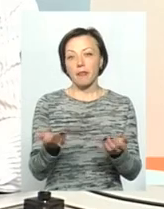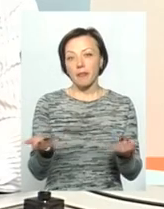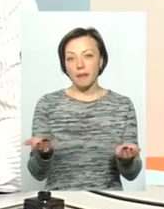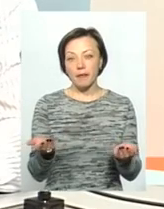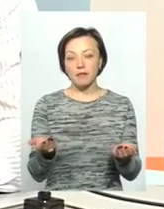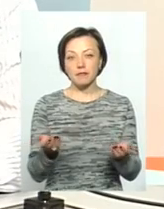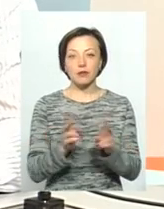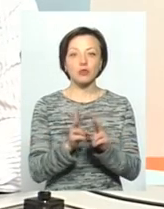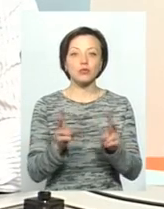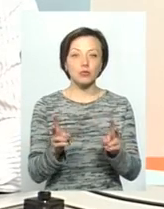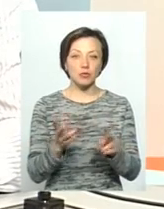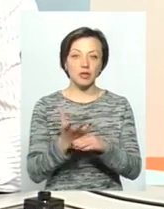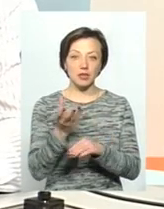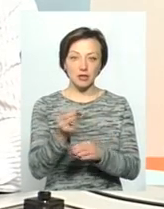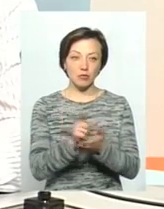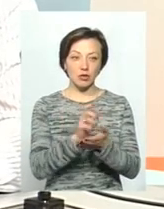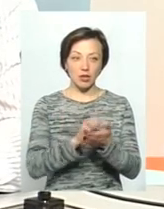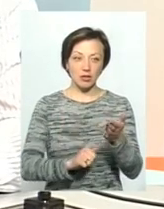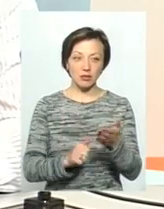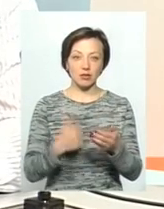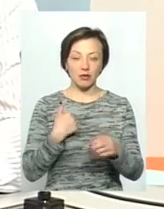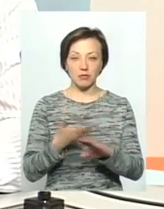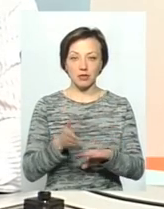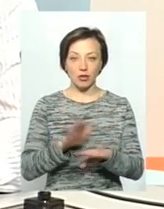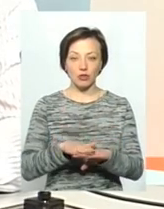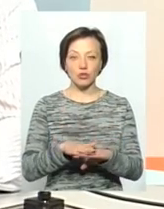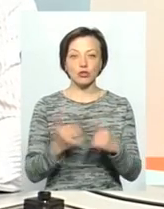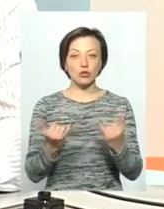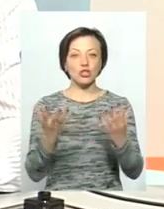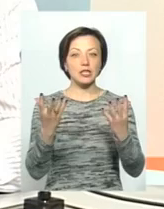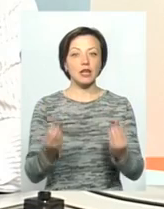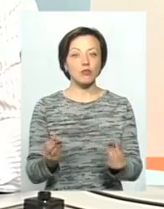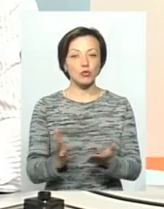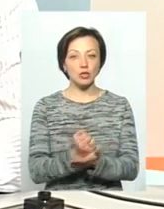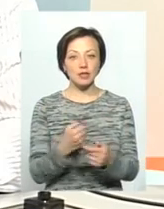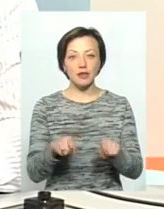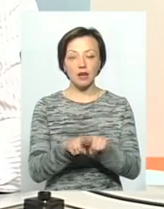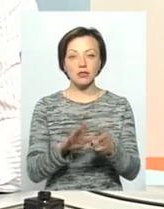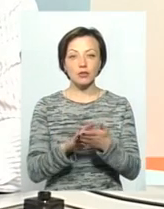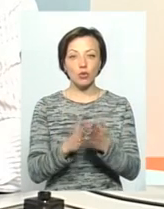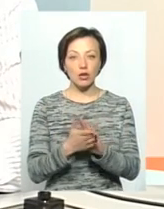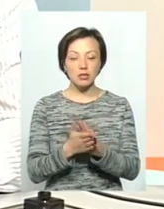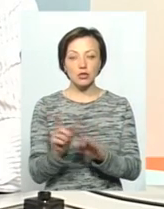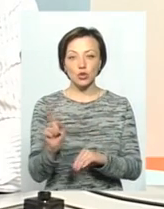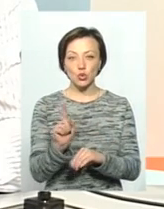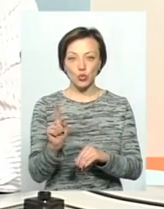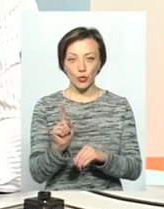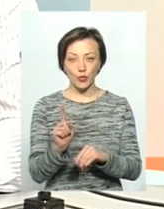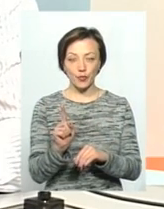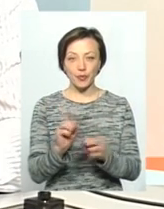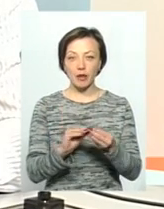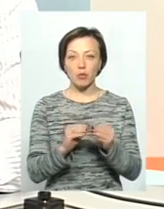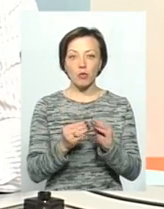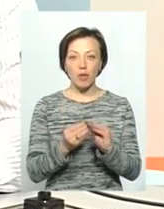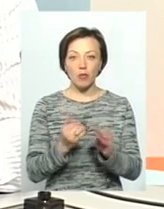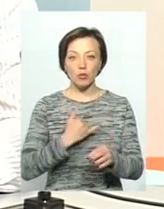це, ну, готові. Ну, платити податки якось нам тяжко. І на сьогоднішній день виходить така ситуація, що проблема